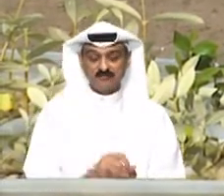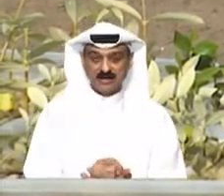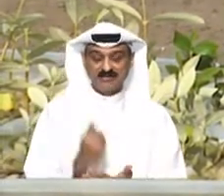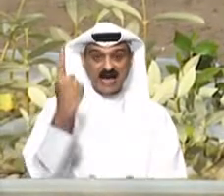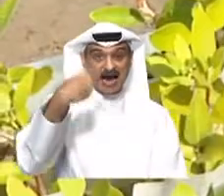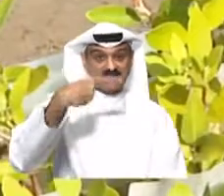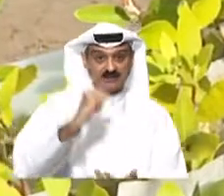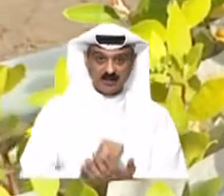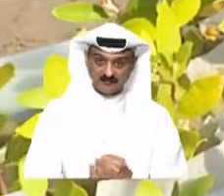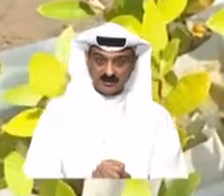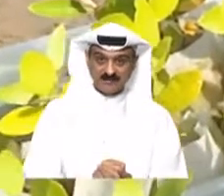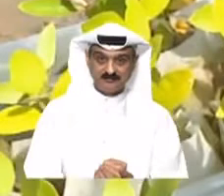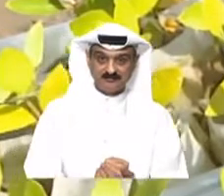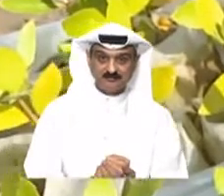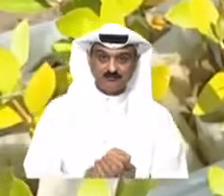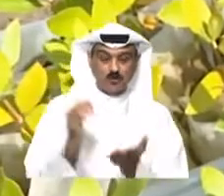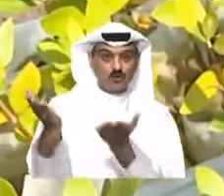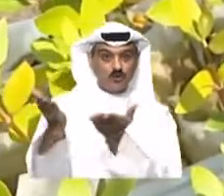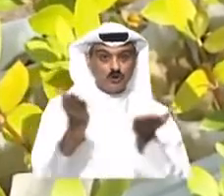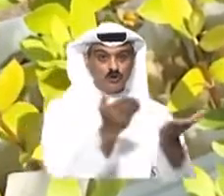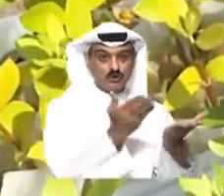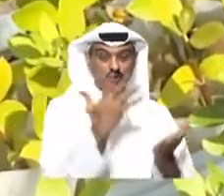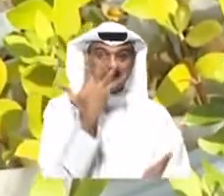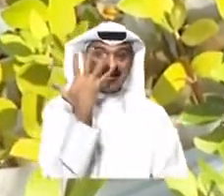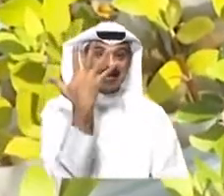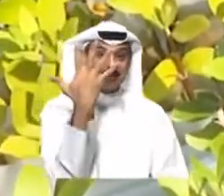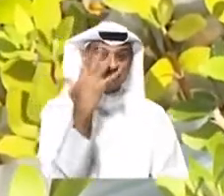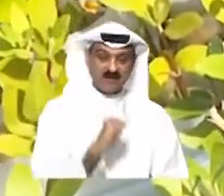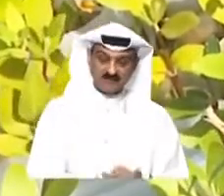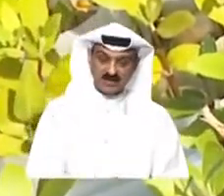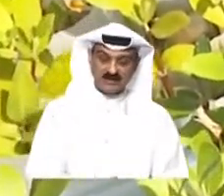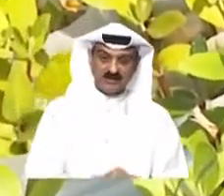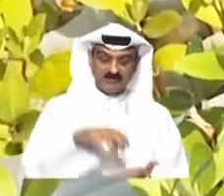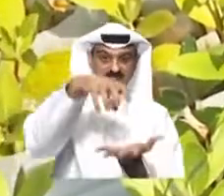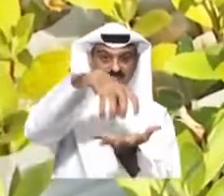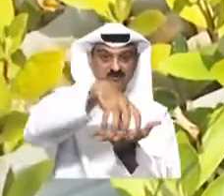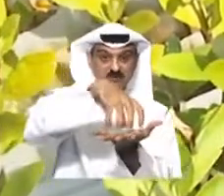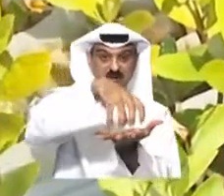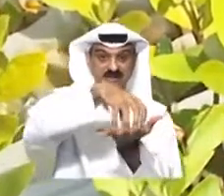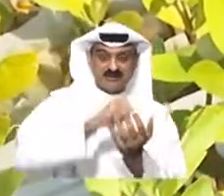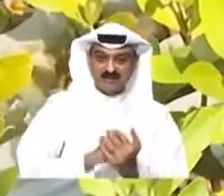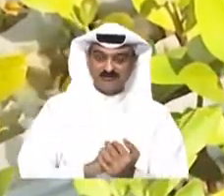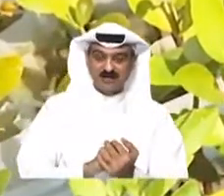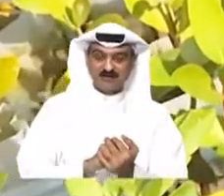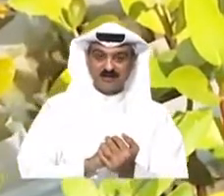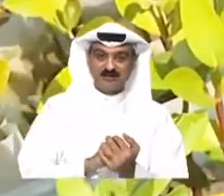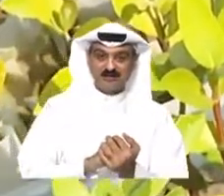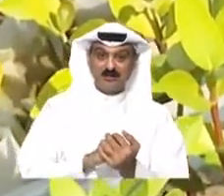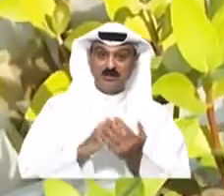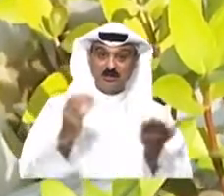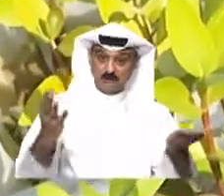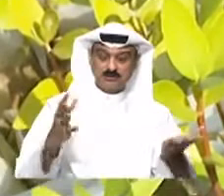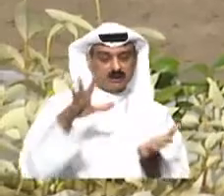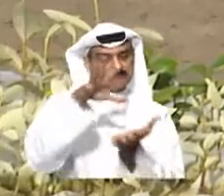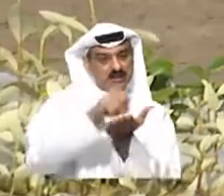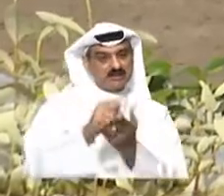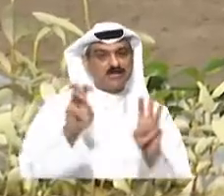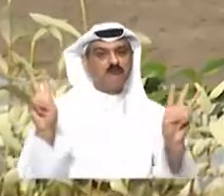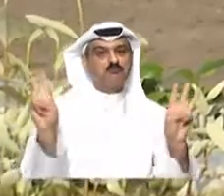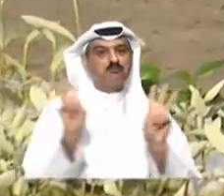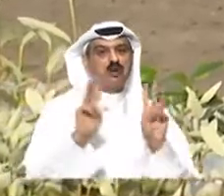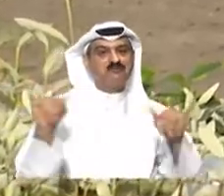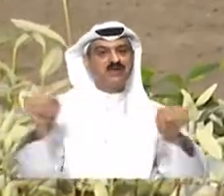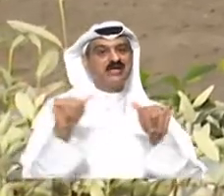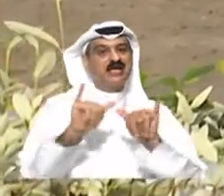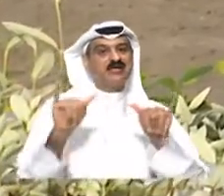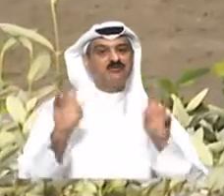يكون مشمولة في استقبال 5 ضيوف للمرصد، فبذلك يستطيعون حجز المرصد الذي يرغبون